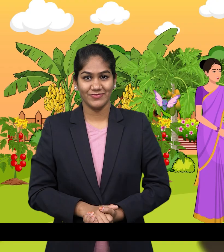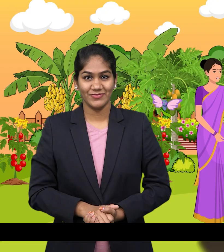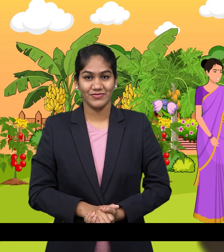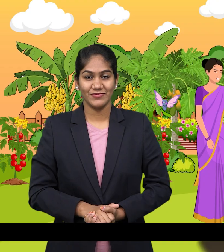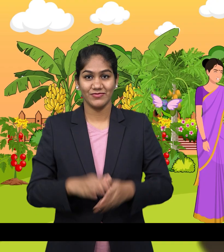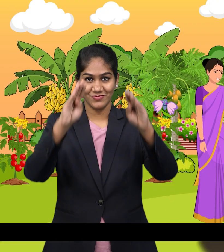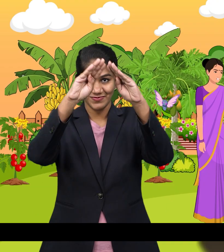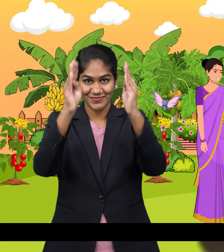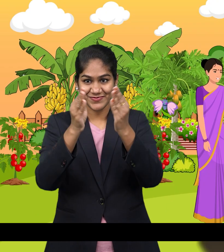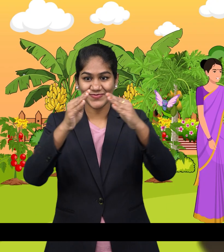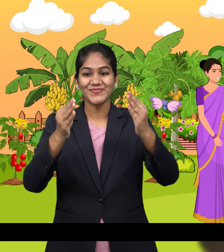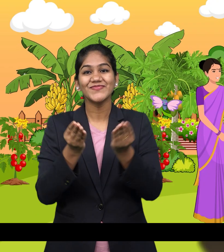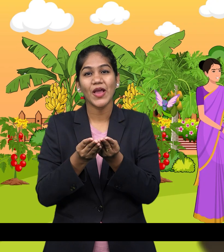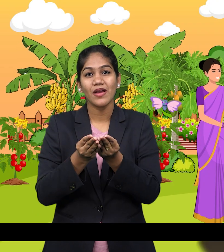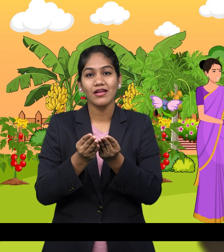नाशपाती,